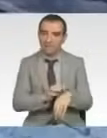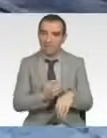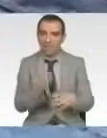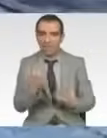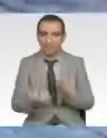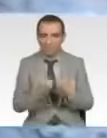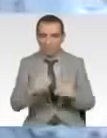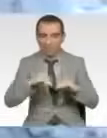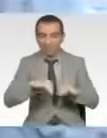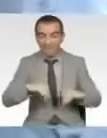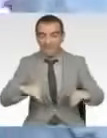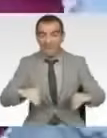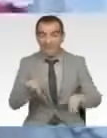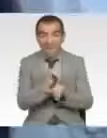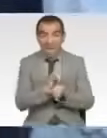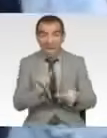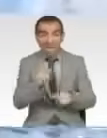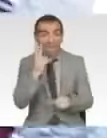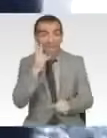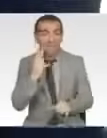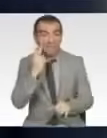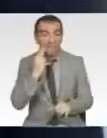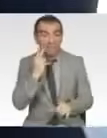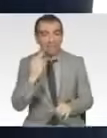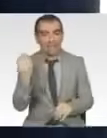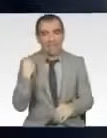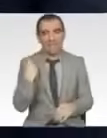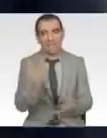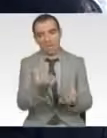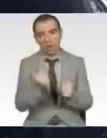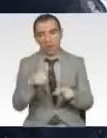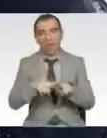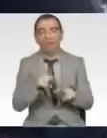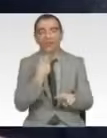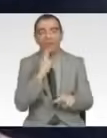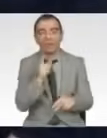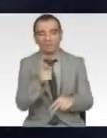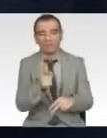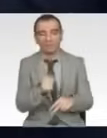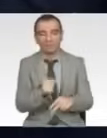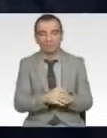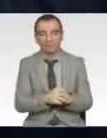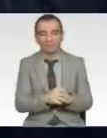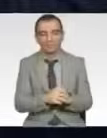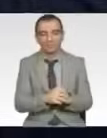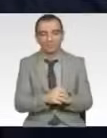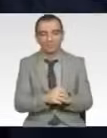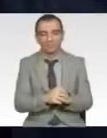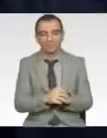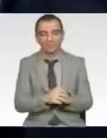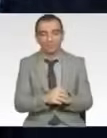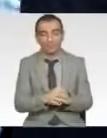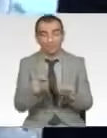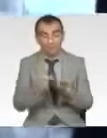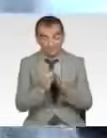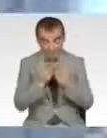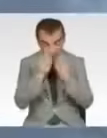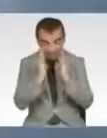pişen pideleri aynı titizlikle geri çıkarıyor Ayşe Hanım. Ya Allah. Ya